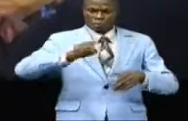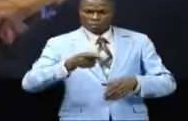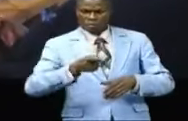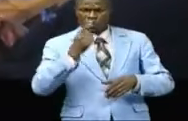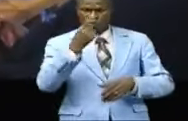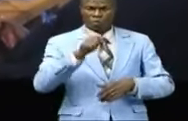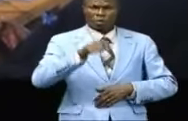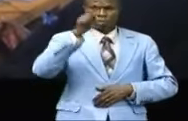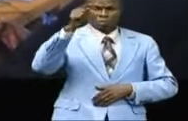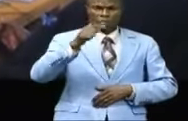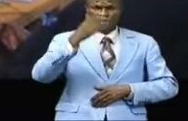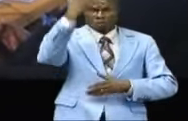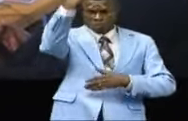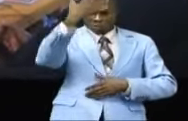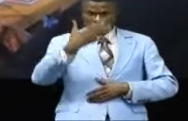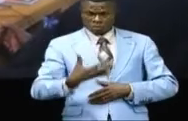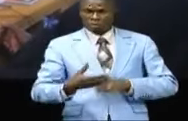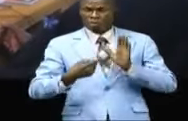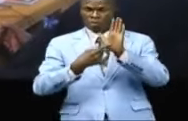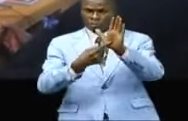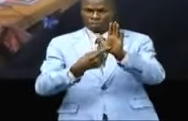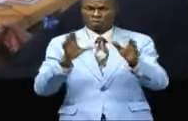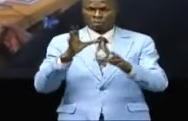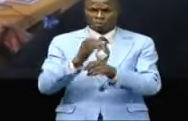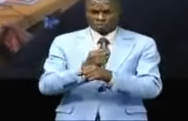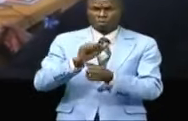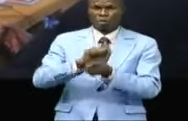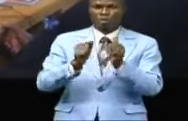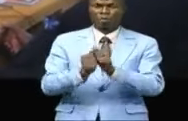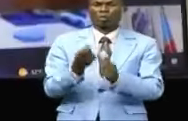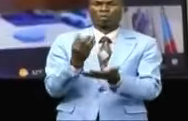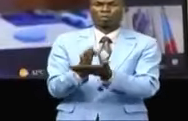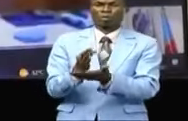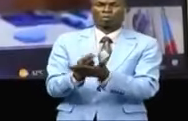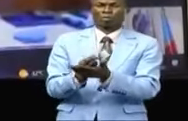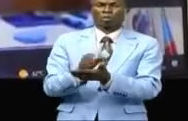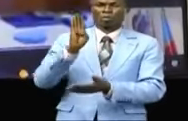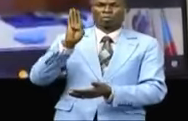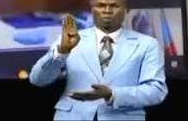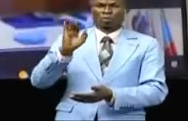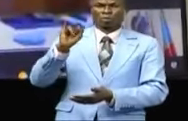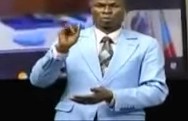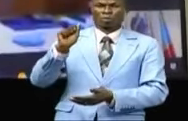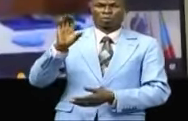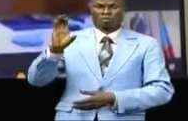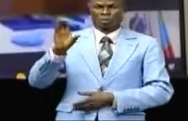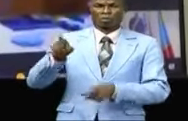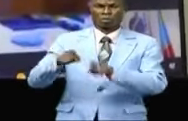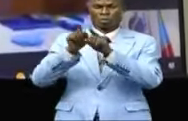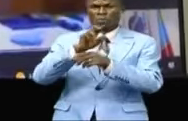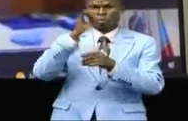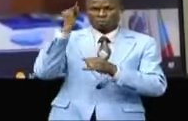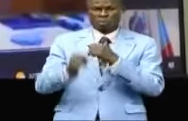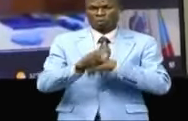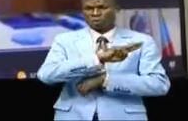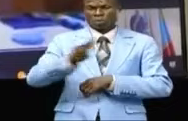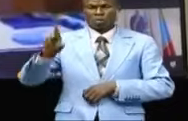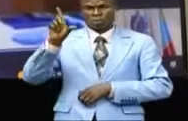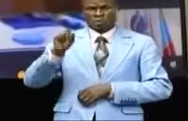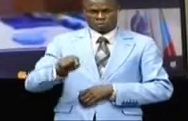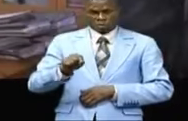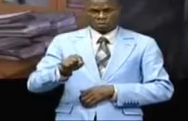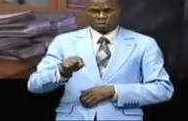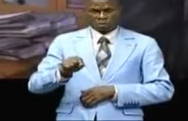Les tableaux ci-après présentent la synthèse de la situation financière de la BIAC en liquidation à fin 2020. Il en